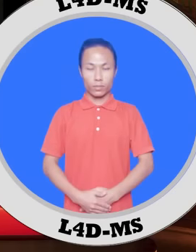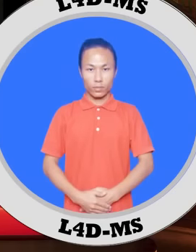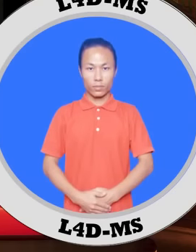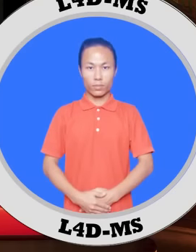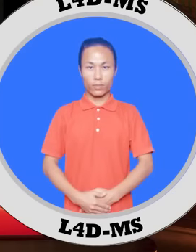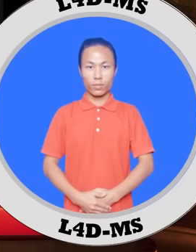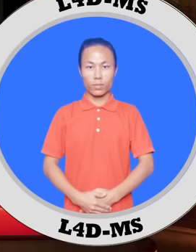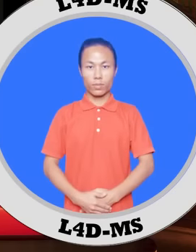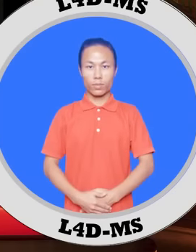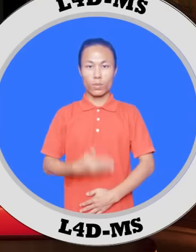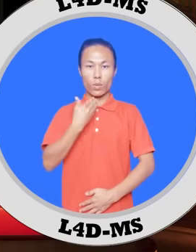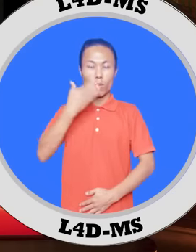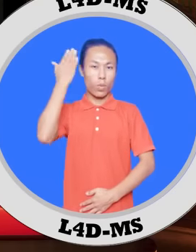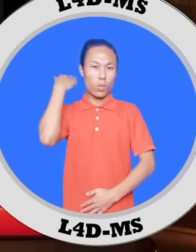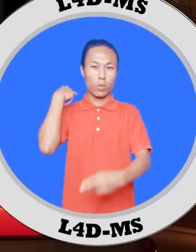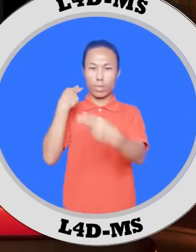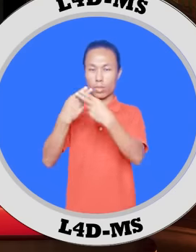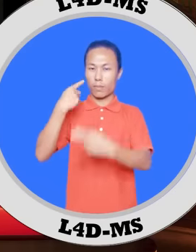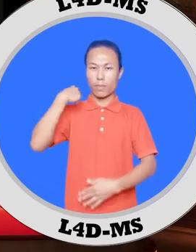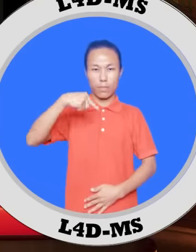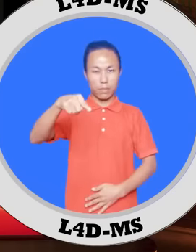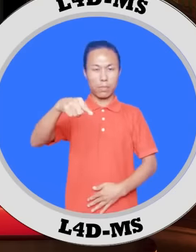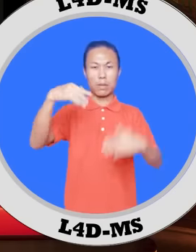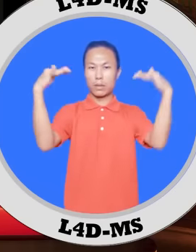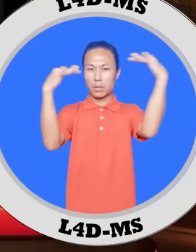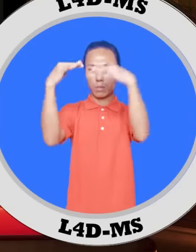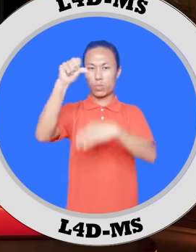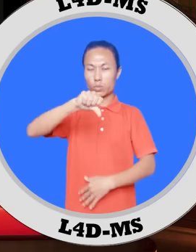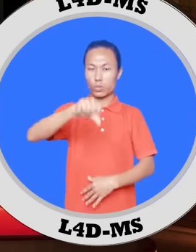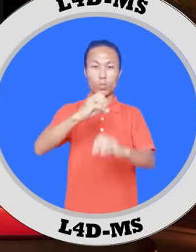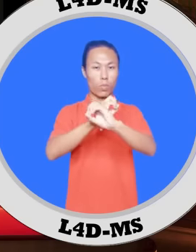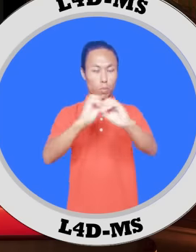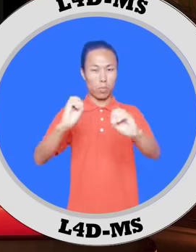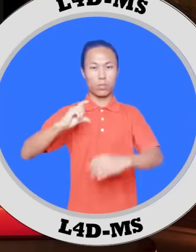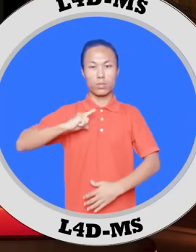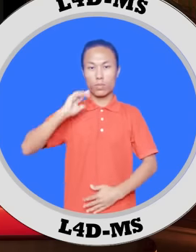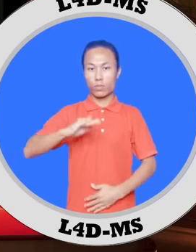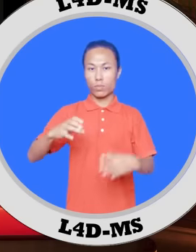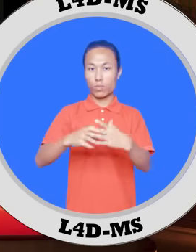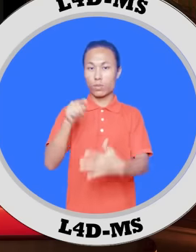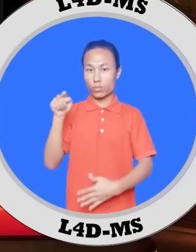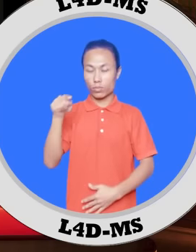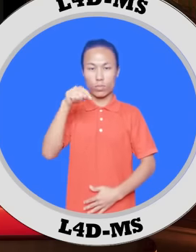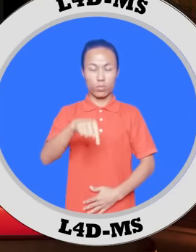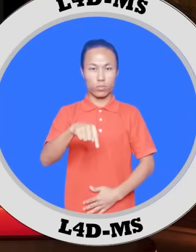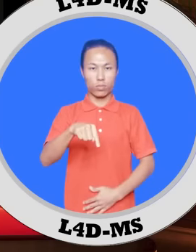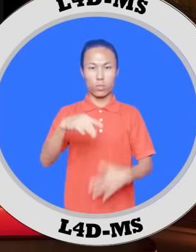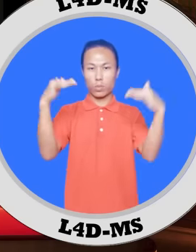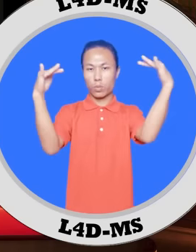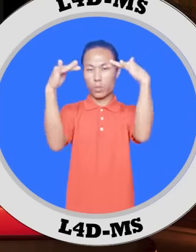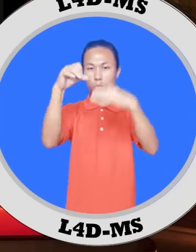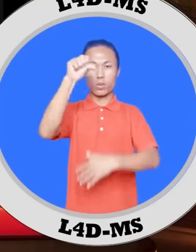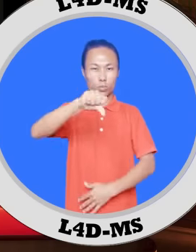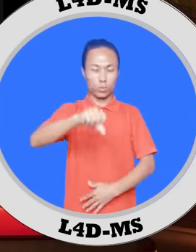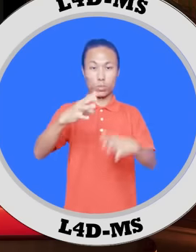ထူးသဖြင့်ထွက်ပေါက်မရှိသလောက်ဖြစ်နေပြီးသမိုင်းတလျှောက်အဆိုးဆုံးစည်ရေရှုံးနေမှုတွေနဲ့ရင်ဆိုင်နေရတဲ့ဆဲအုပ်စုဟာ